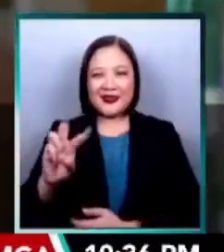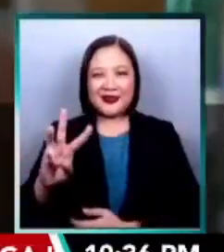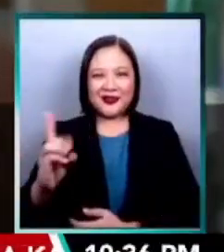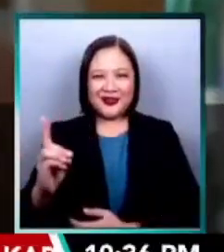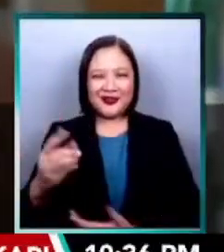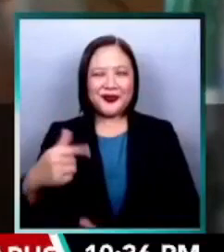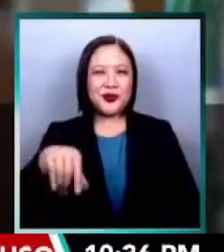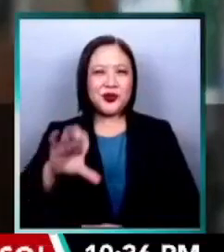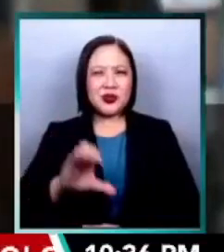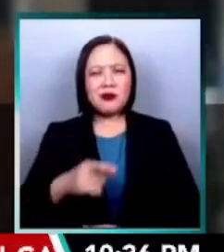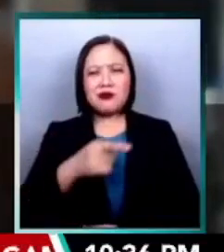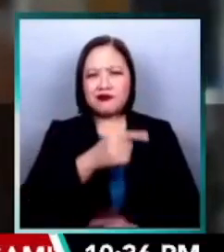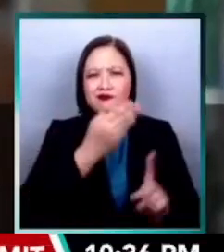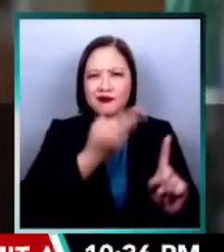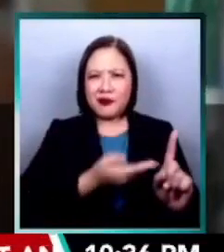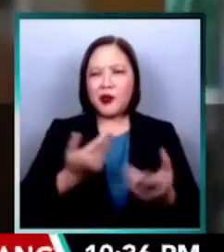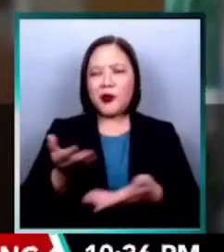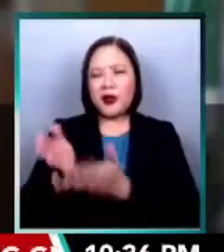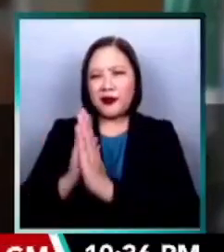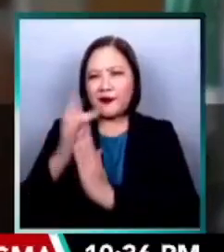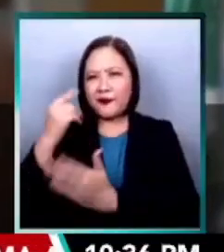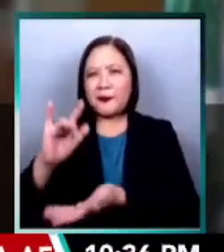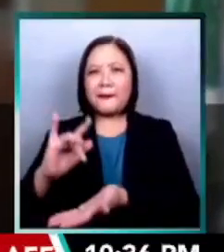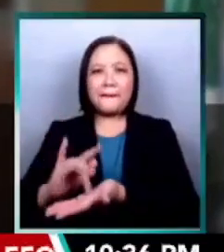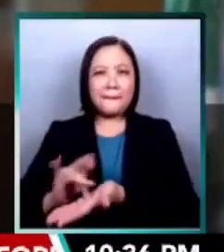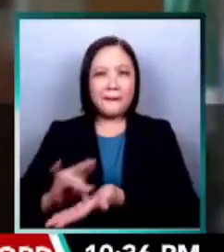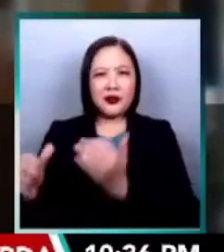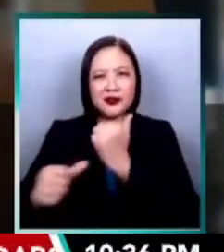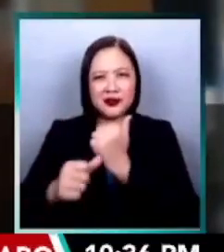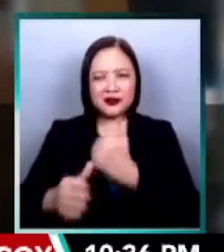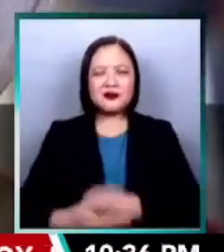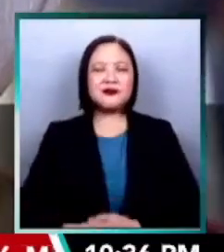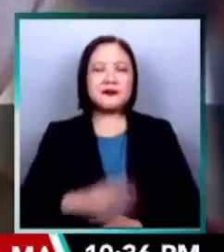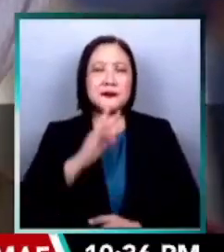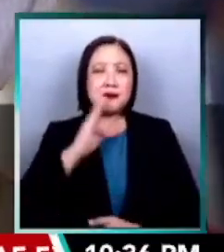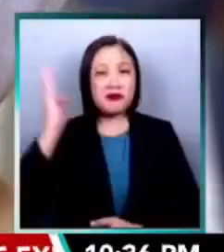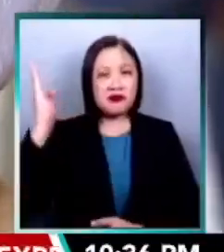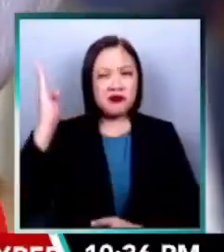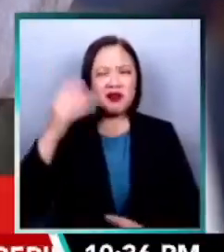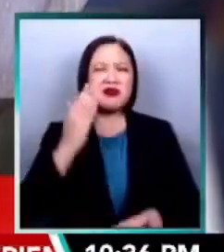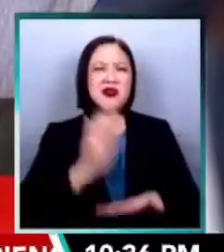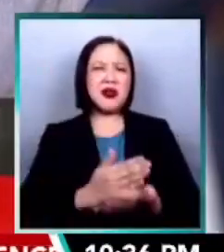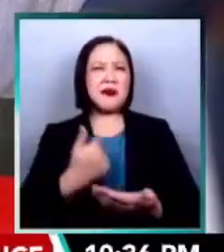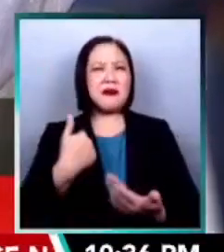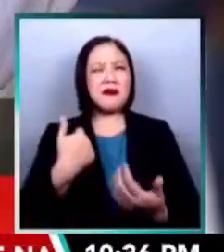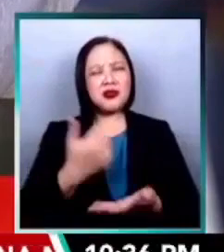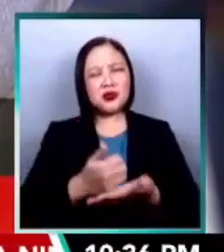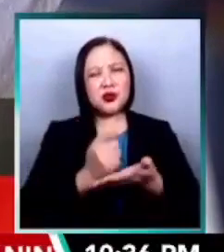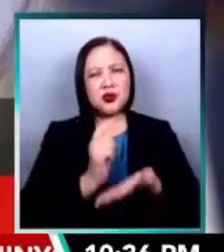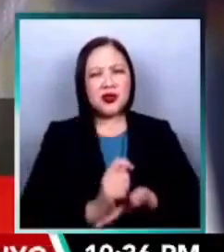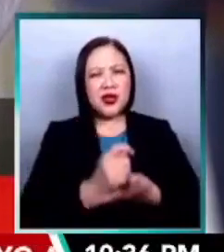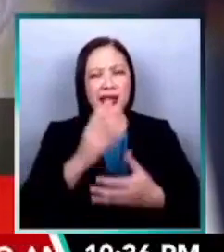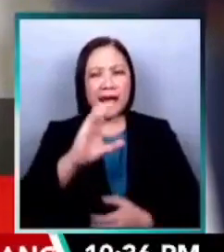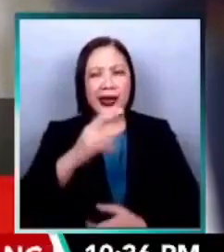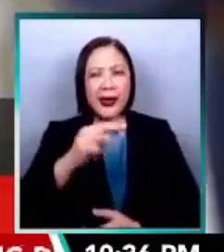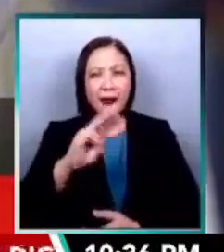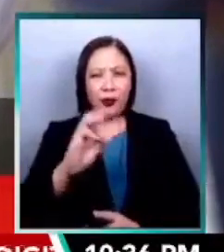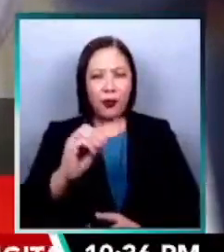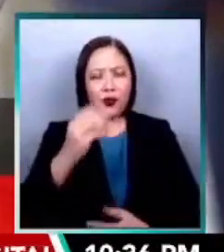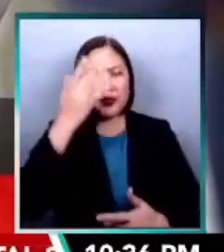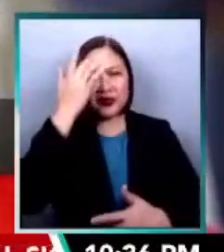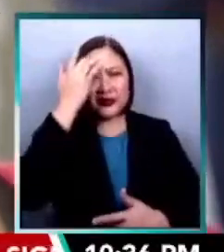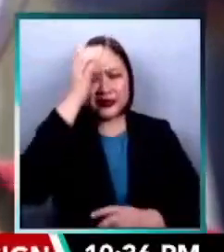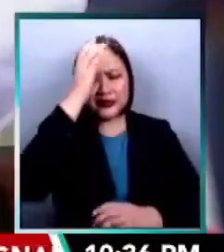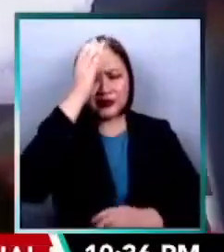para humingi ng medical assistance. Natigil po ako sa chemo ko noong April pa. Tapos nirisitahan ako ng panibagong